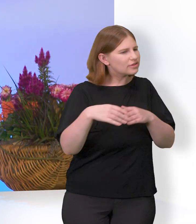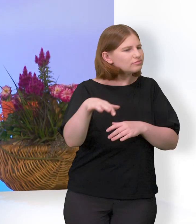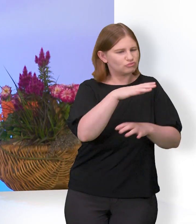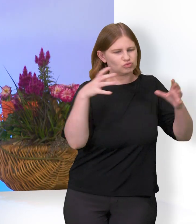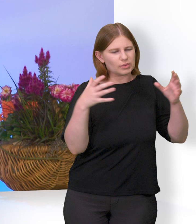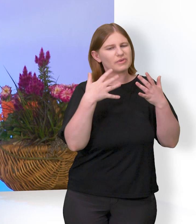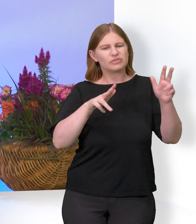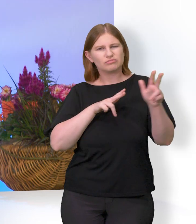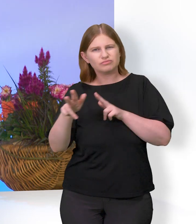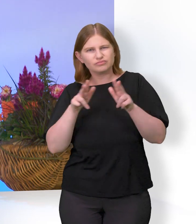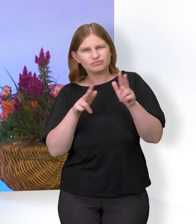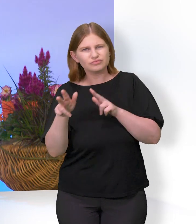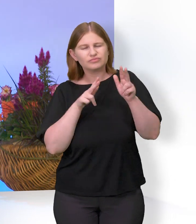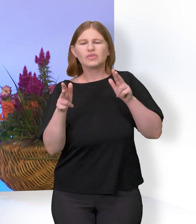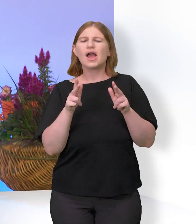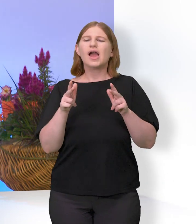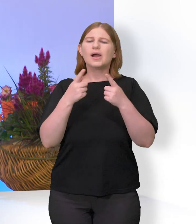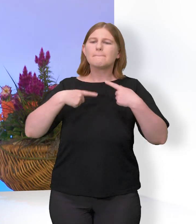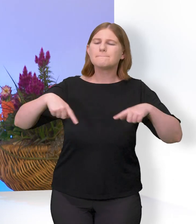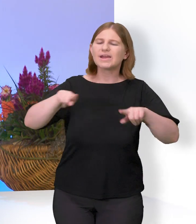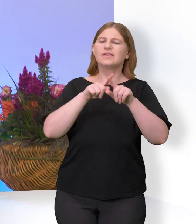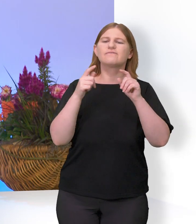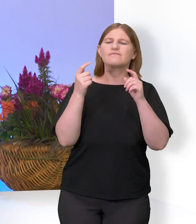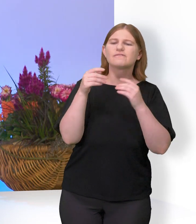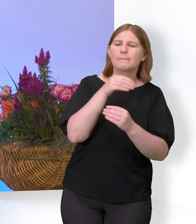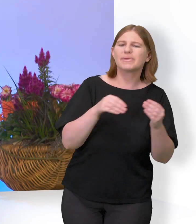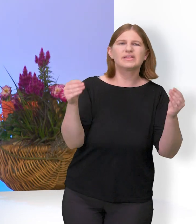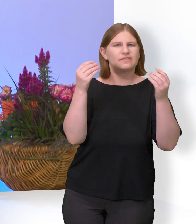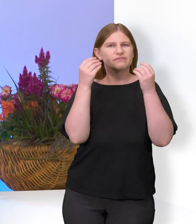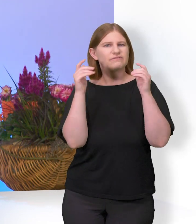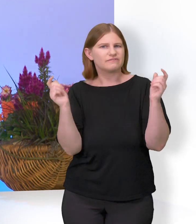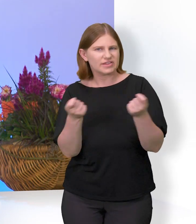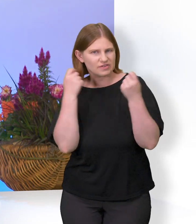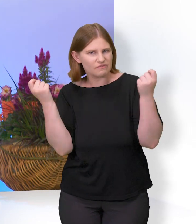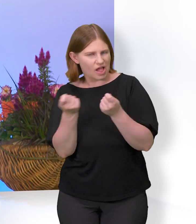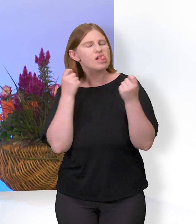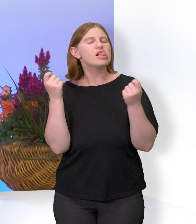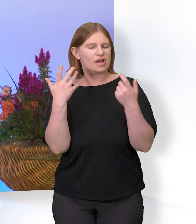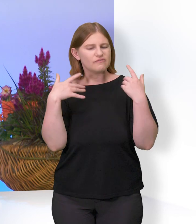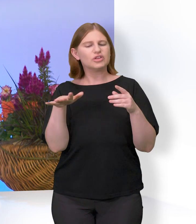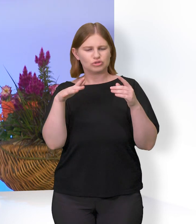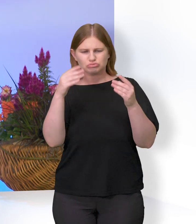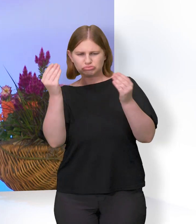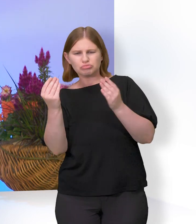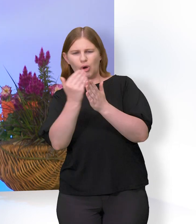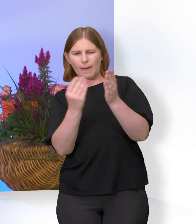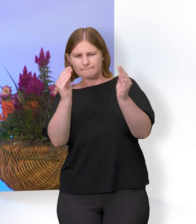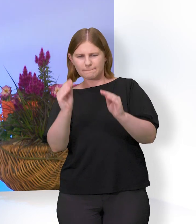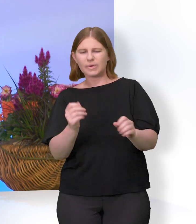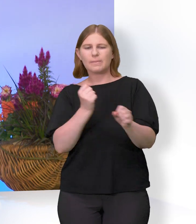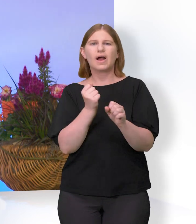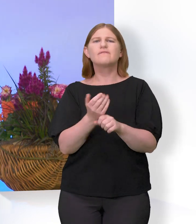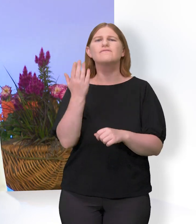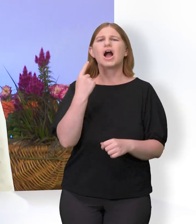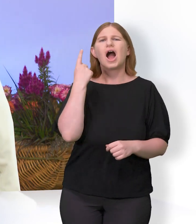dem übergemeindlichen Gemeindefamilienfestival Spring gestaltet. An einem dieser Morgen haben wir diese Szene